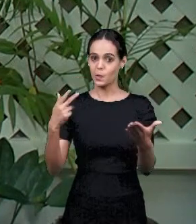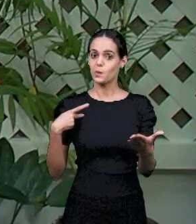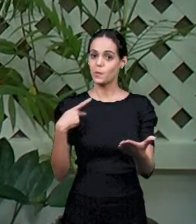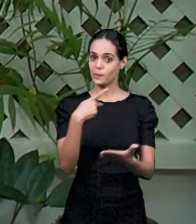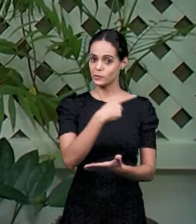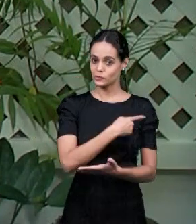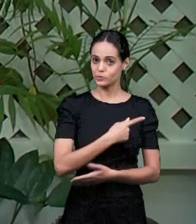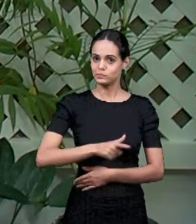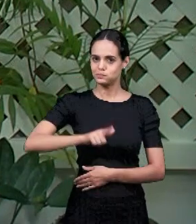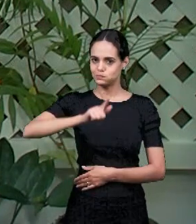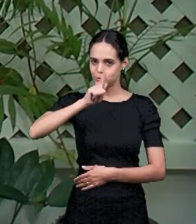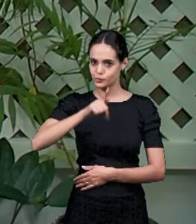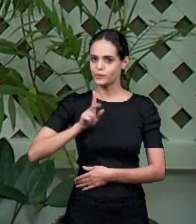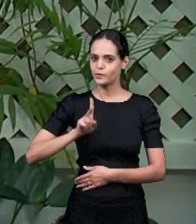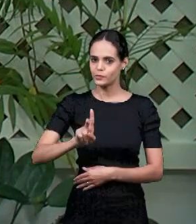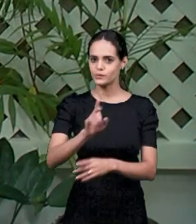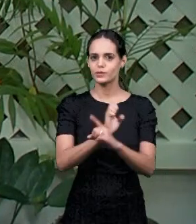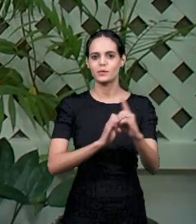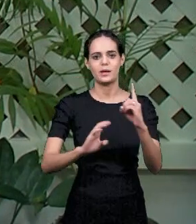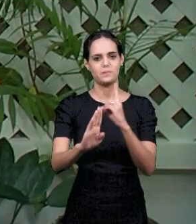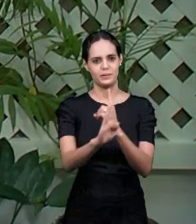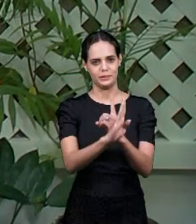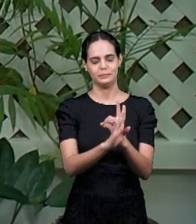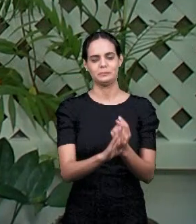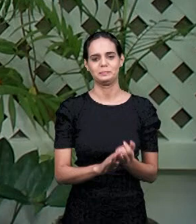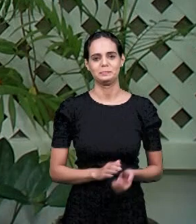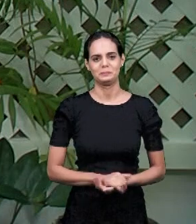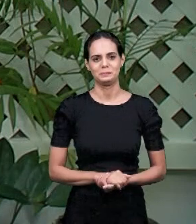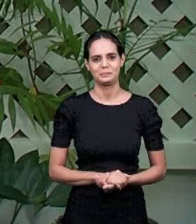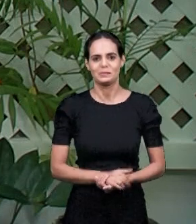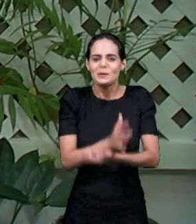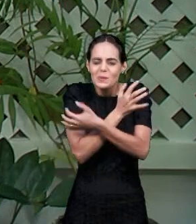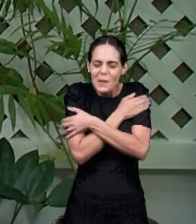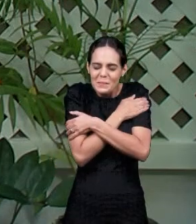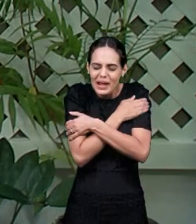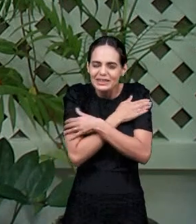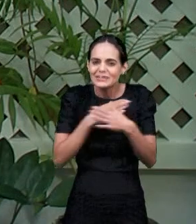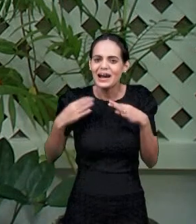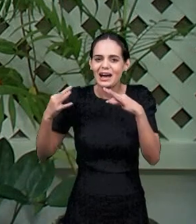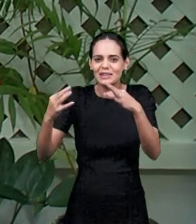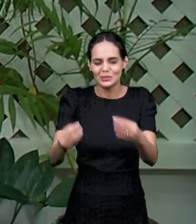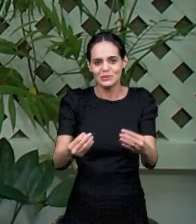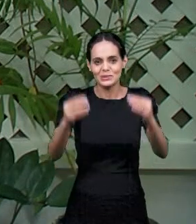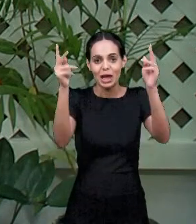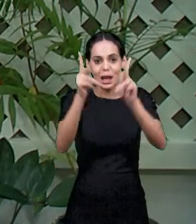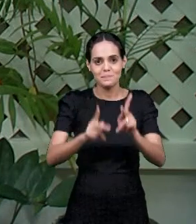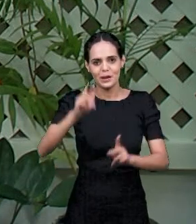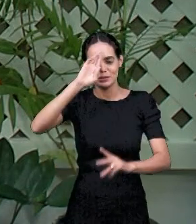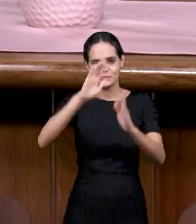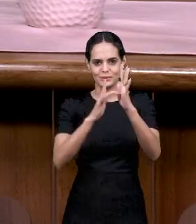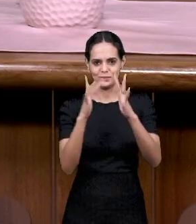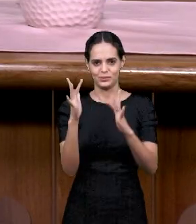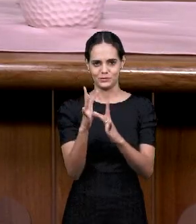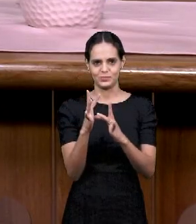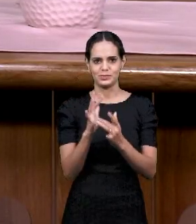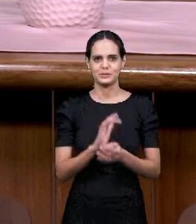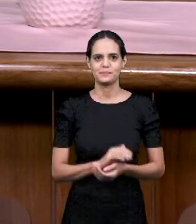la continuité de cette école biblique dominicale. Donc, je salue à tous la paix du Seigneur Jésus.